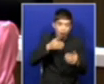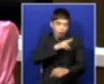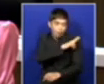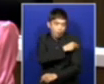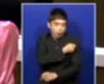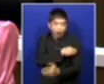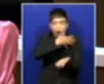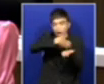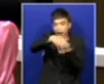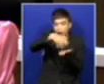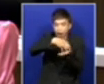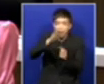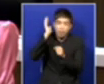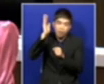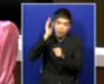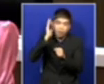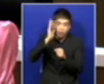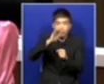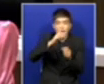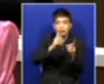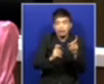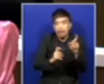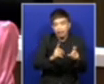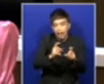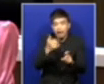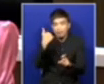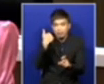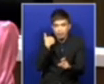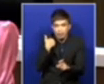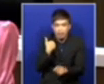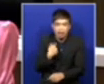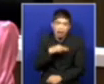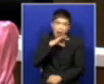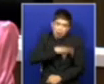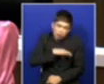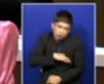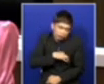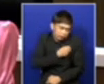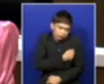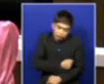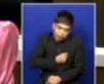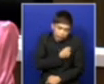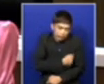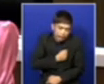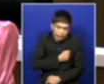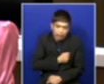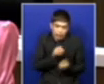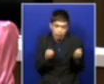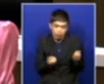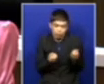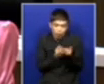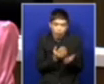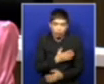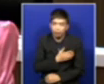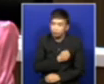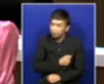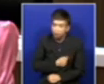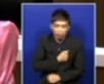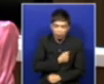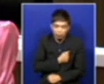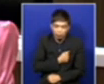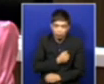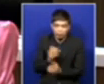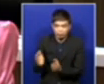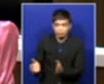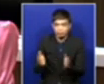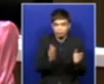บอกว่าเดี๋ยวจะมีคนตายบ้างก็ไม่เป็นไรนิดๆหน่อยๆสะเทือนใจท่านประธานครับประเด็นต่อมาท่านประธานที่เคารพครับจริงๆรัฐม